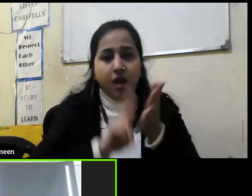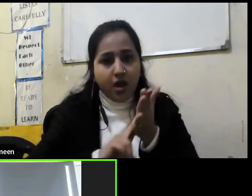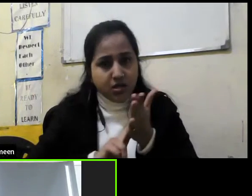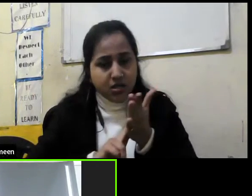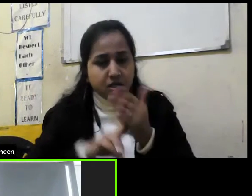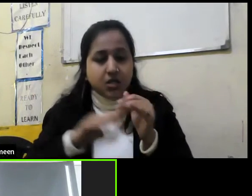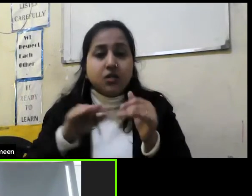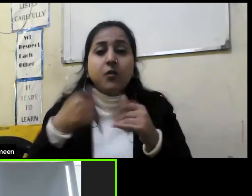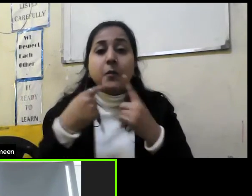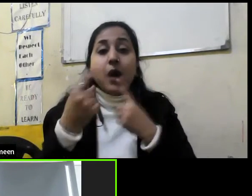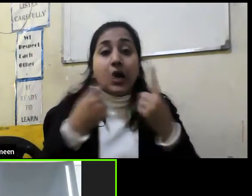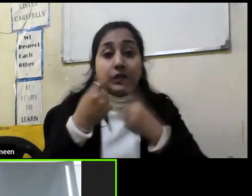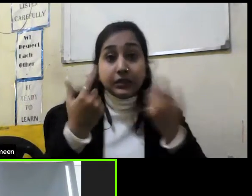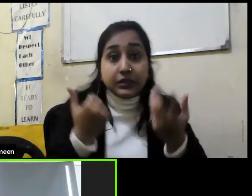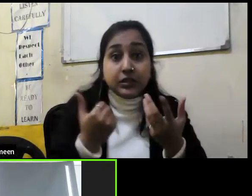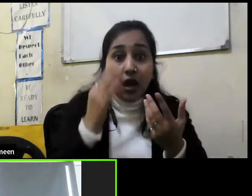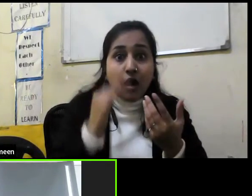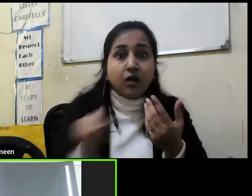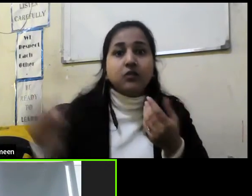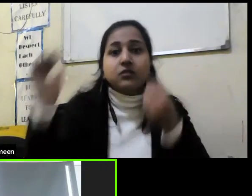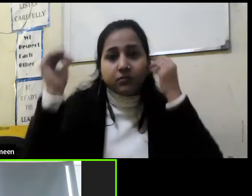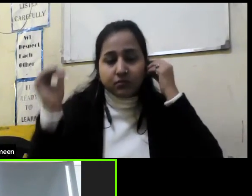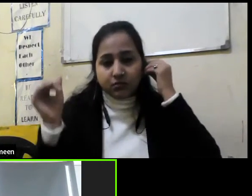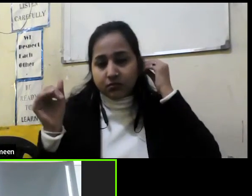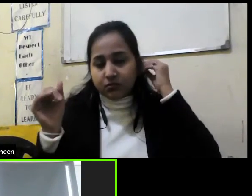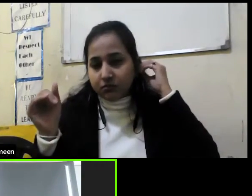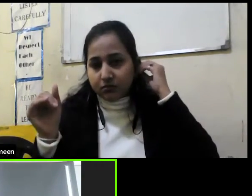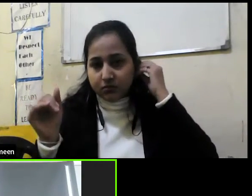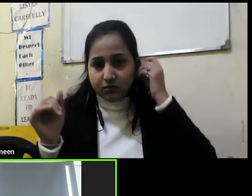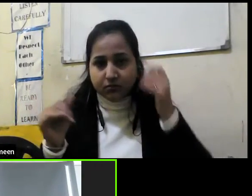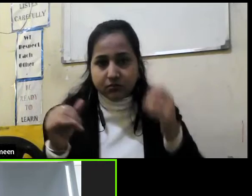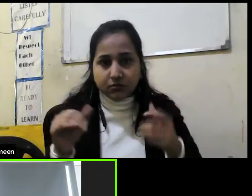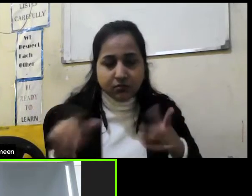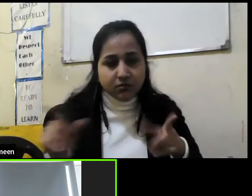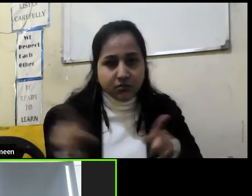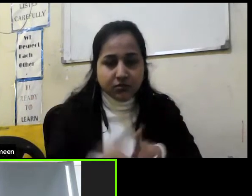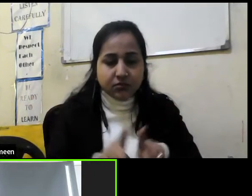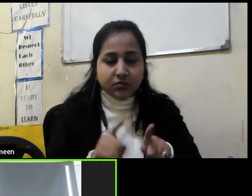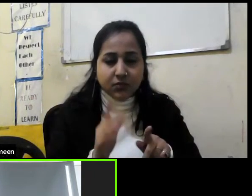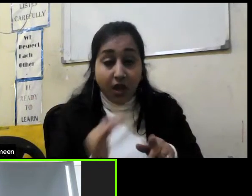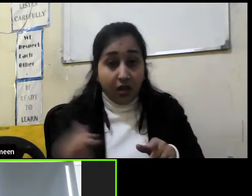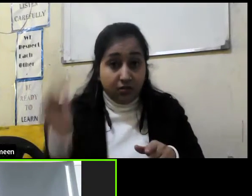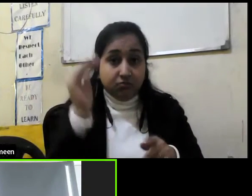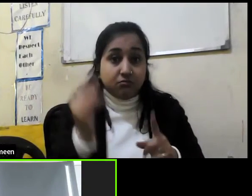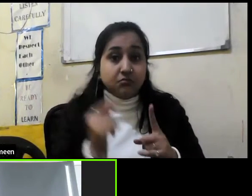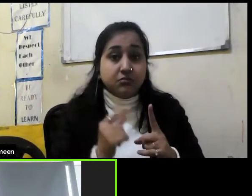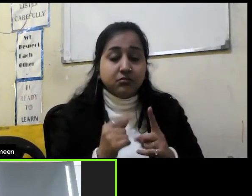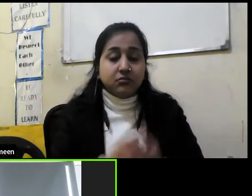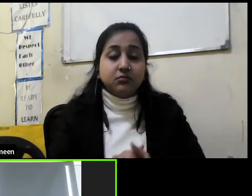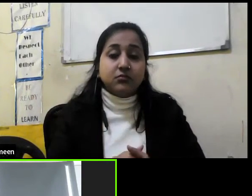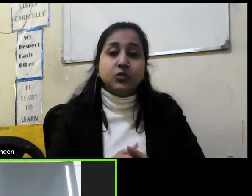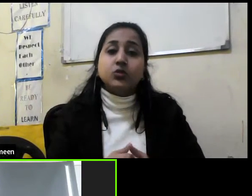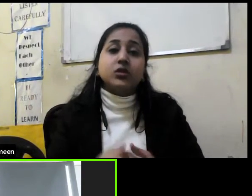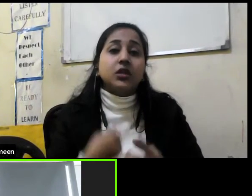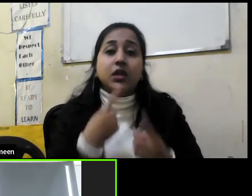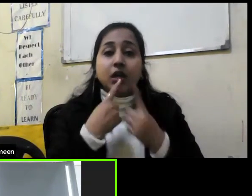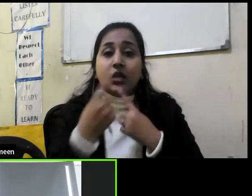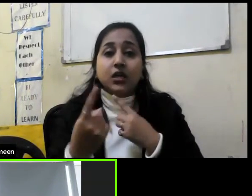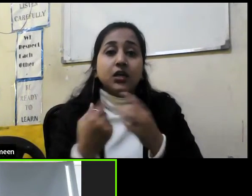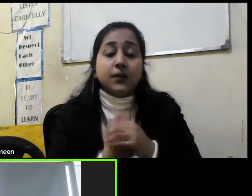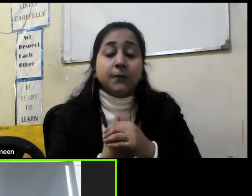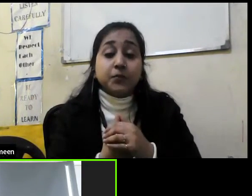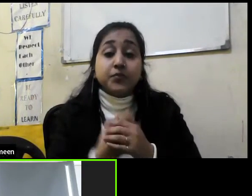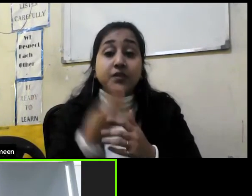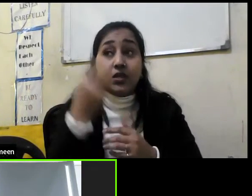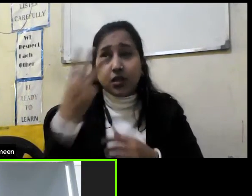But we are in high-tech entrepreneurship, not necessarily micro entrepreneurship, high-tech entrepreneurship. उसके लिए हमारे